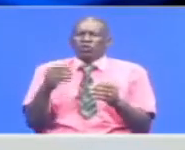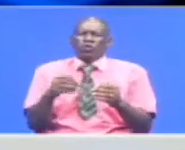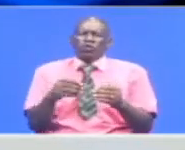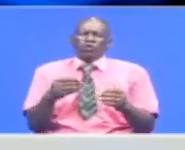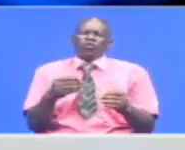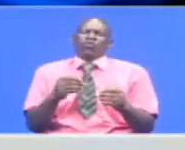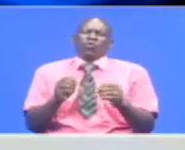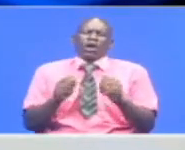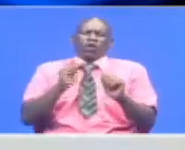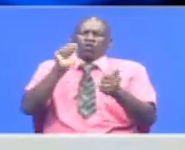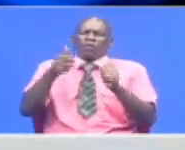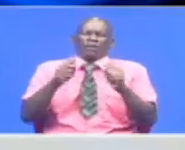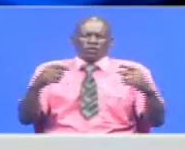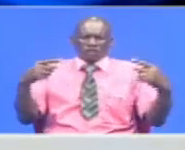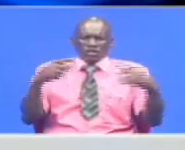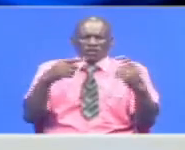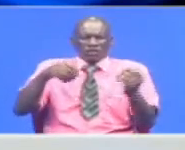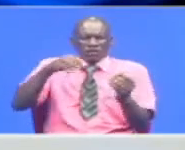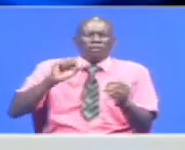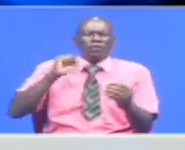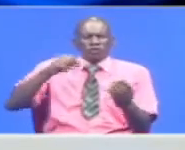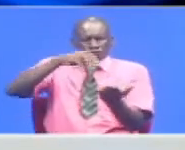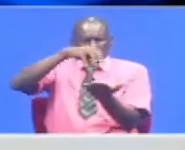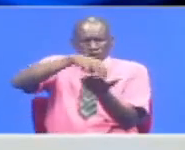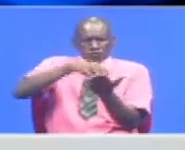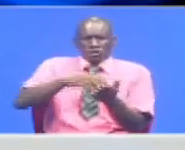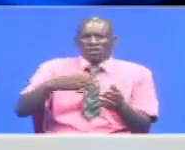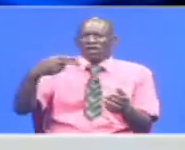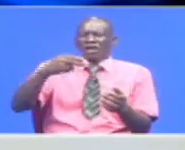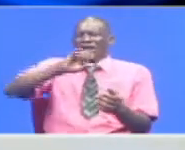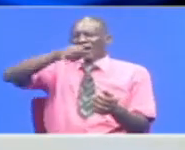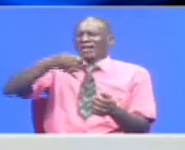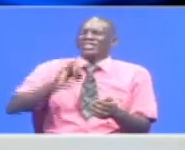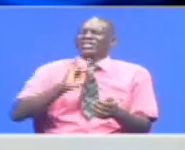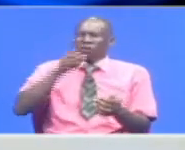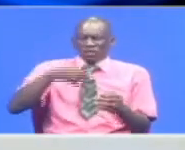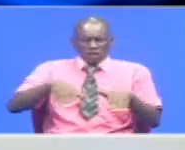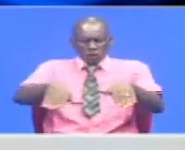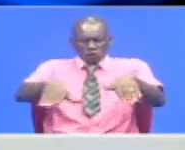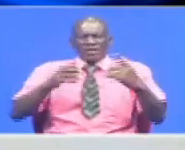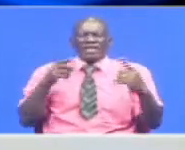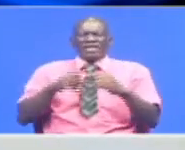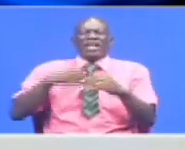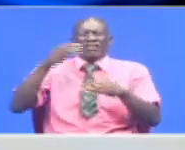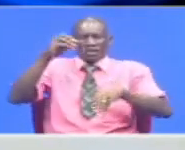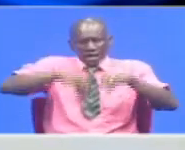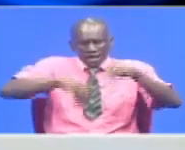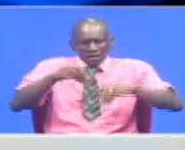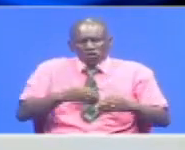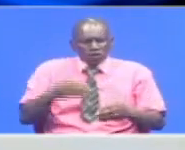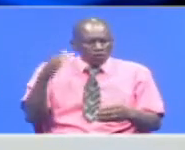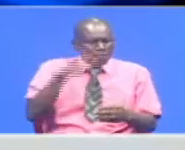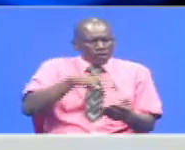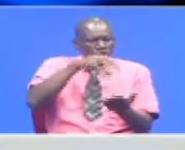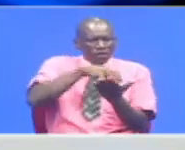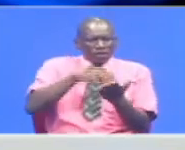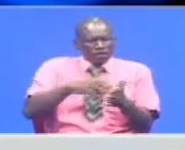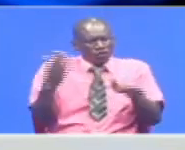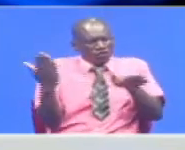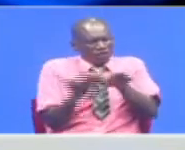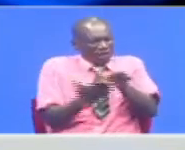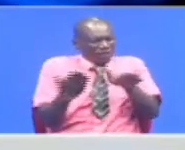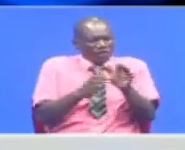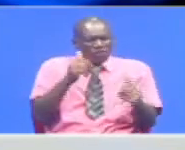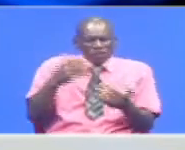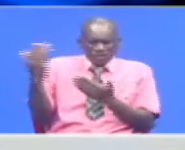nyadhifa za kisiasa. Haji amesema atasubiri hadi baada ya uchaguzi ili kurejelea kesi za faili